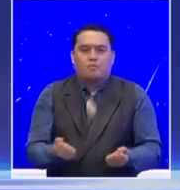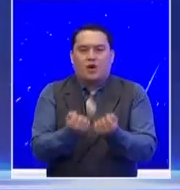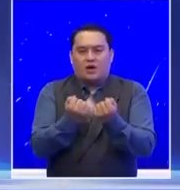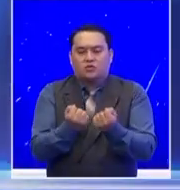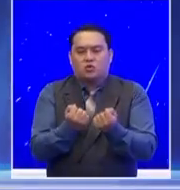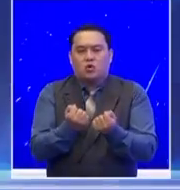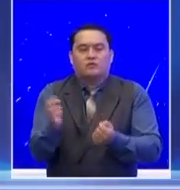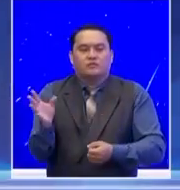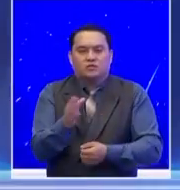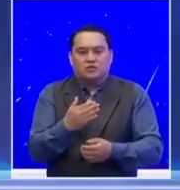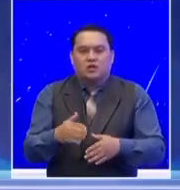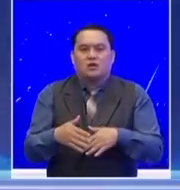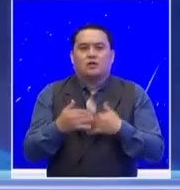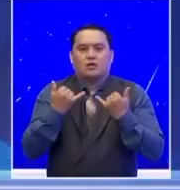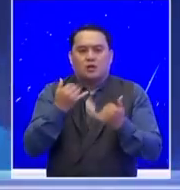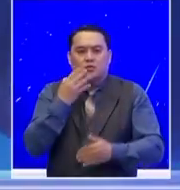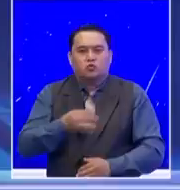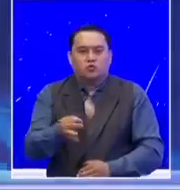и неравнодушное отношение.